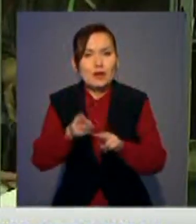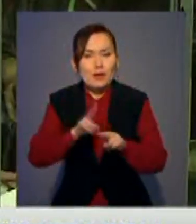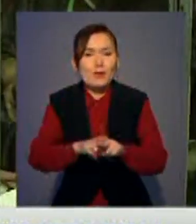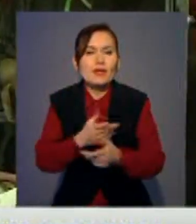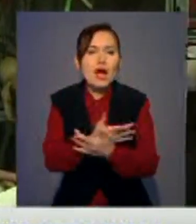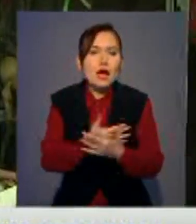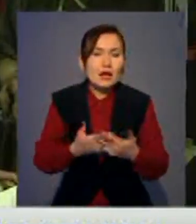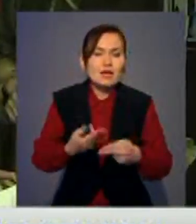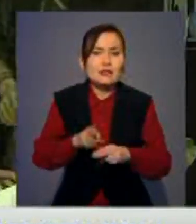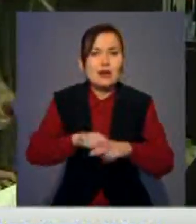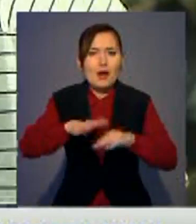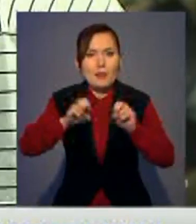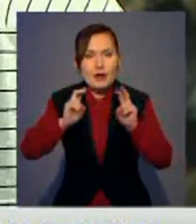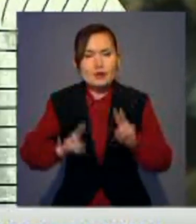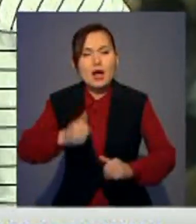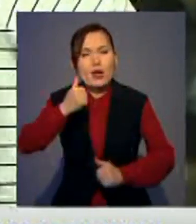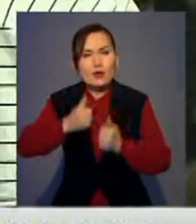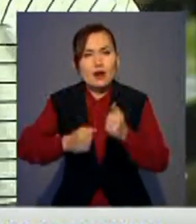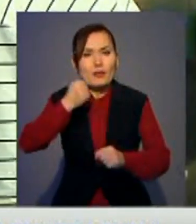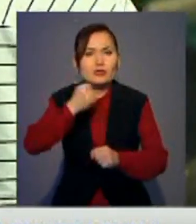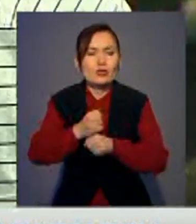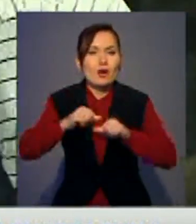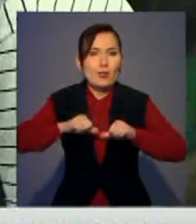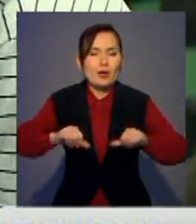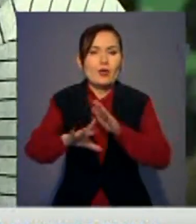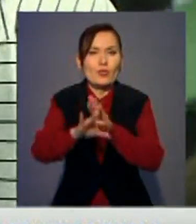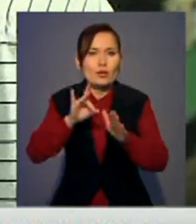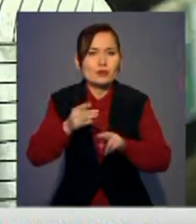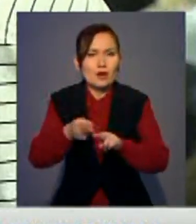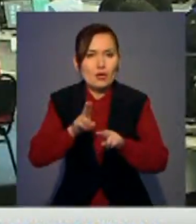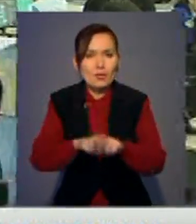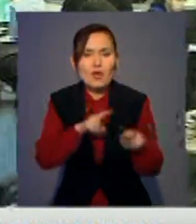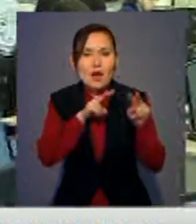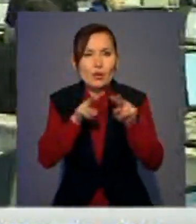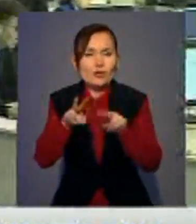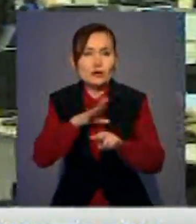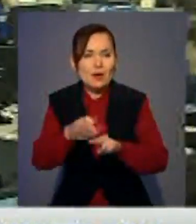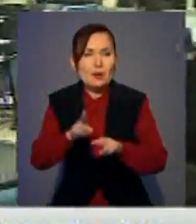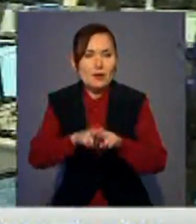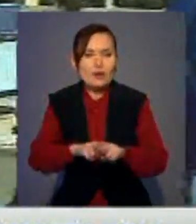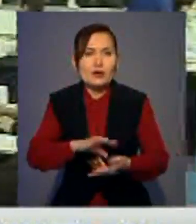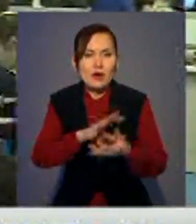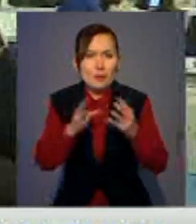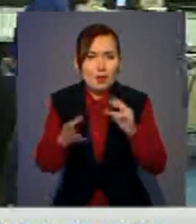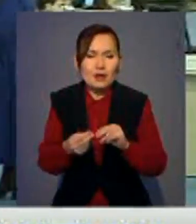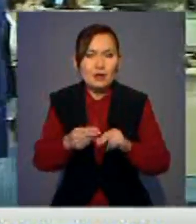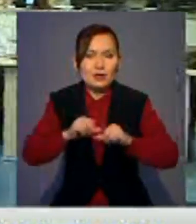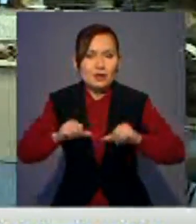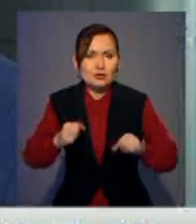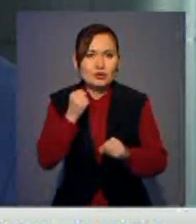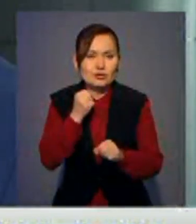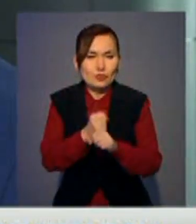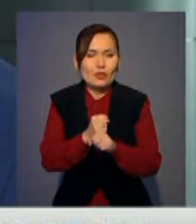түскен қатысушыларды сол саланың қыр-сырын меңгерген сарапшылар бағалады. Әрі электронды бағалау жүйесі